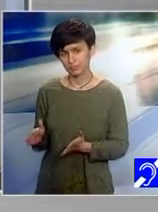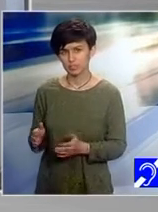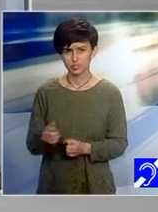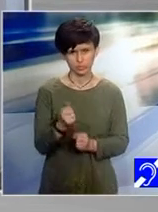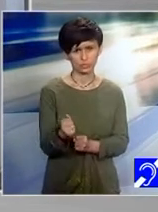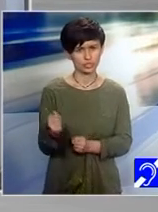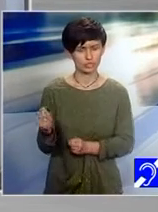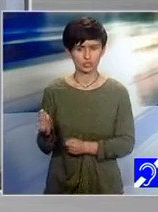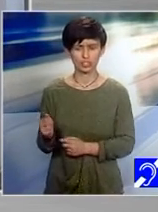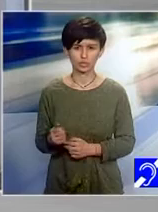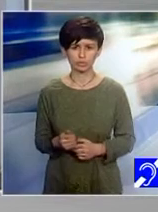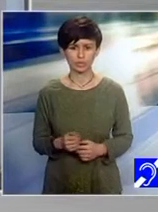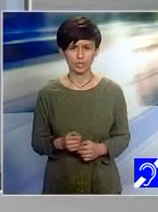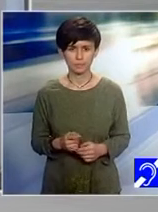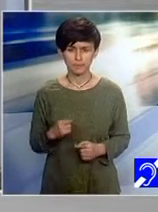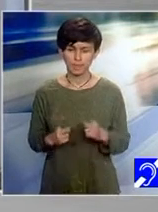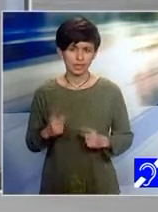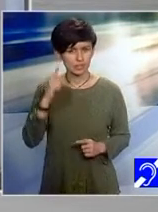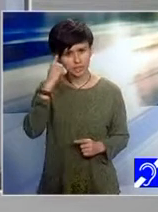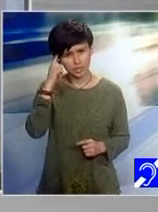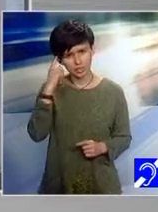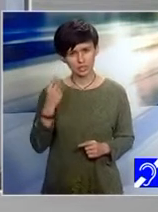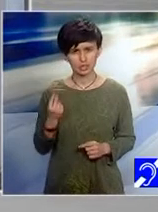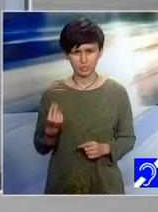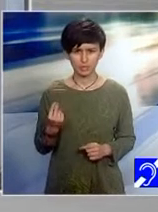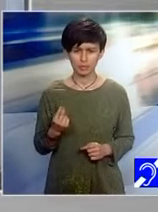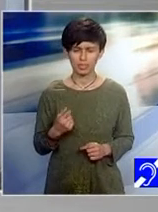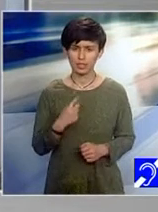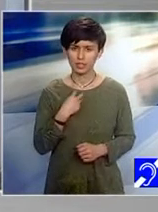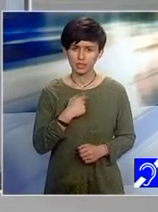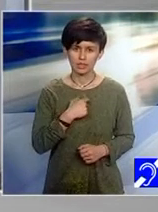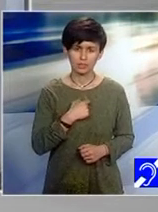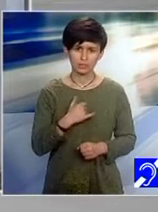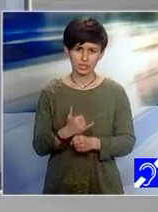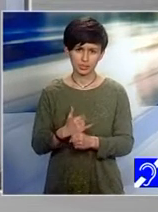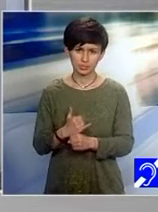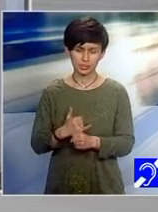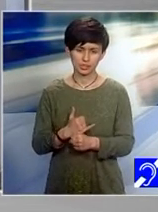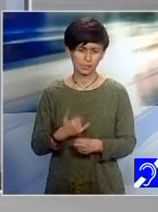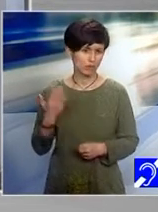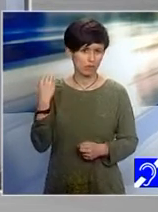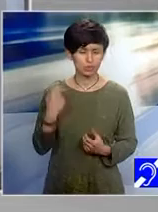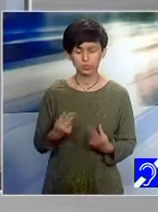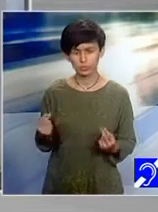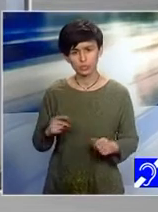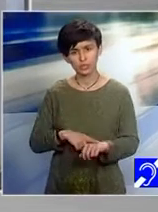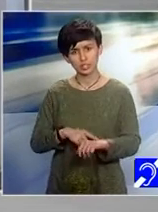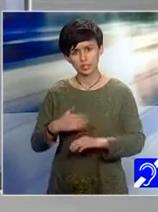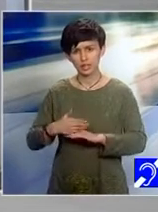gândim și ni se alătură istorici, atunci putem observa că a fost cu mult înainte de data